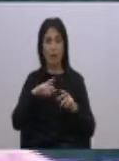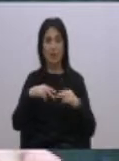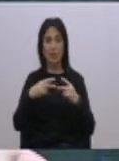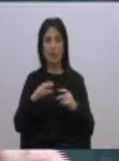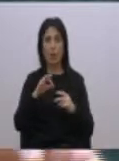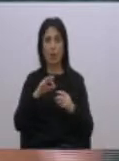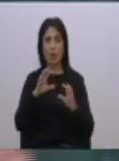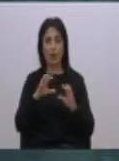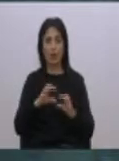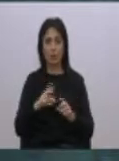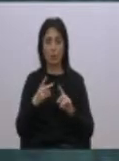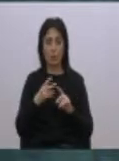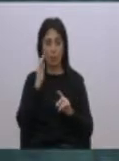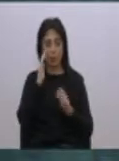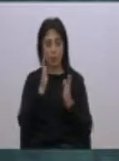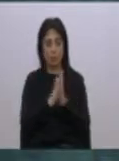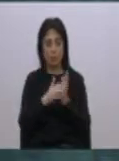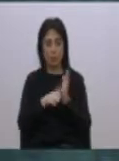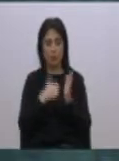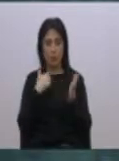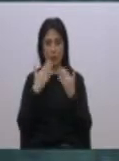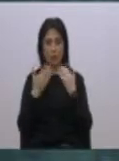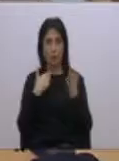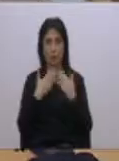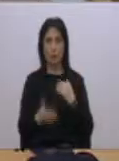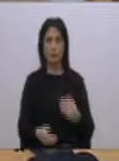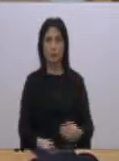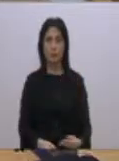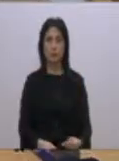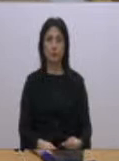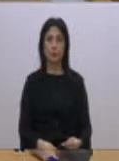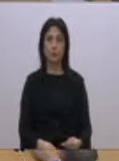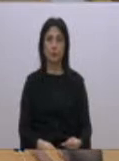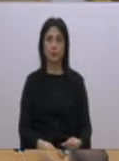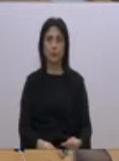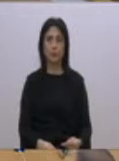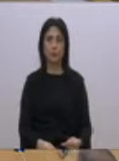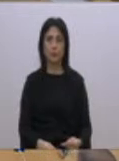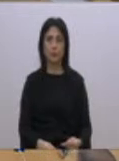baze, miore mosmeit, tot ce tot kenci sus regim.